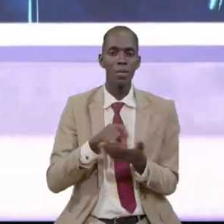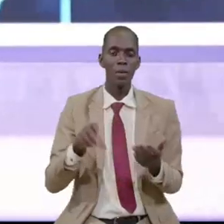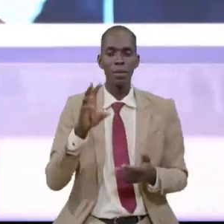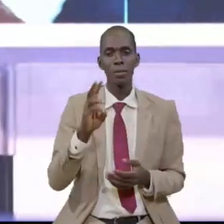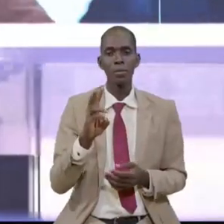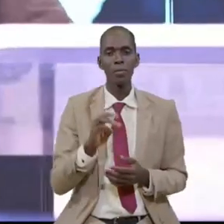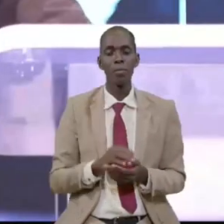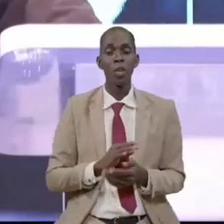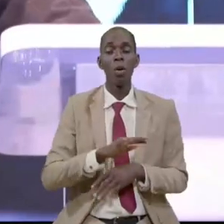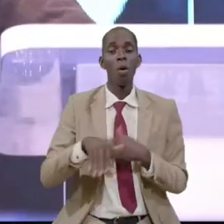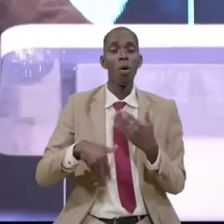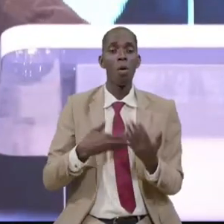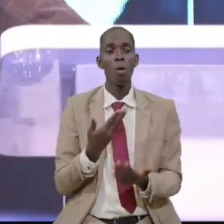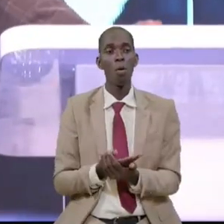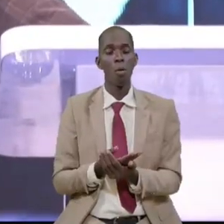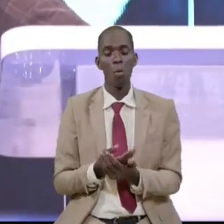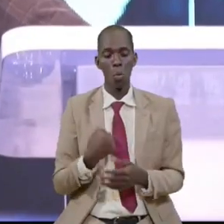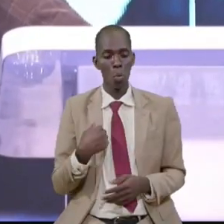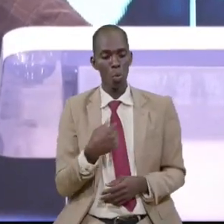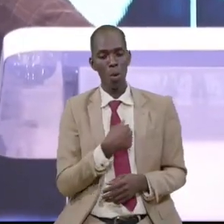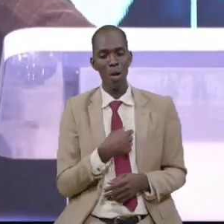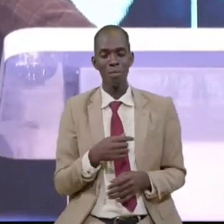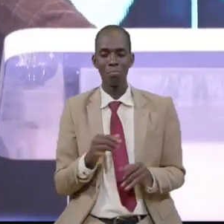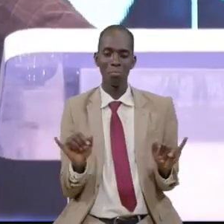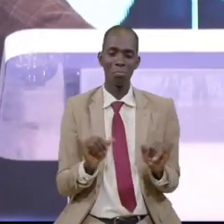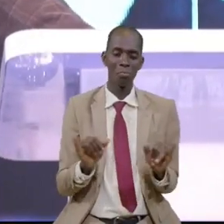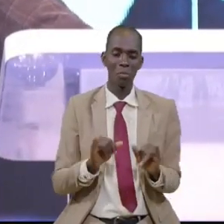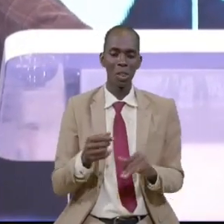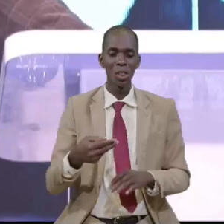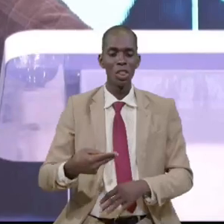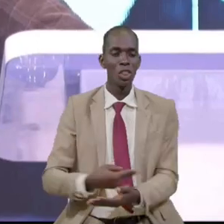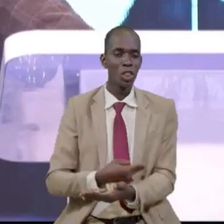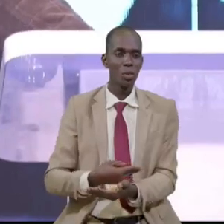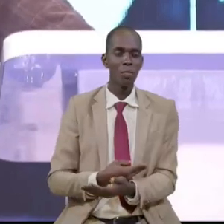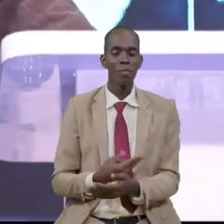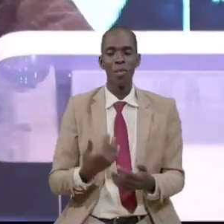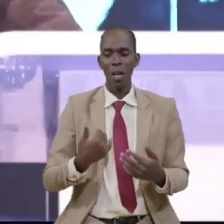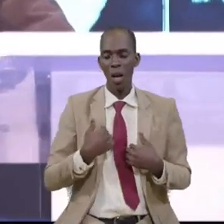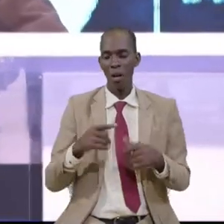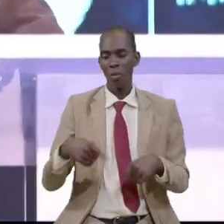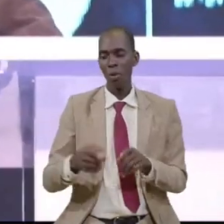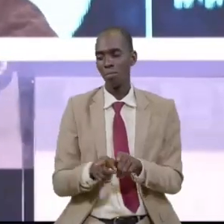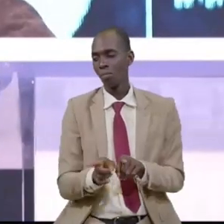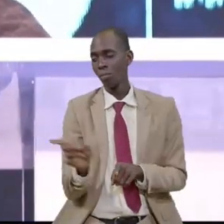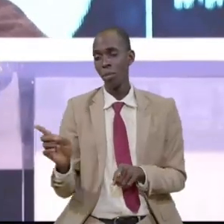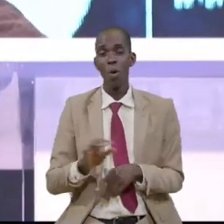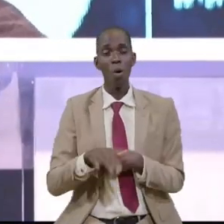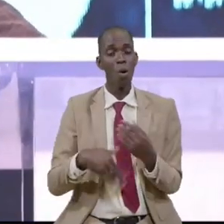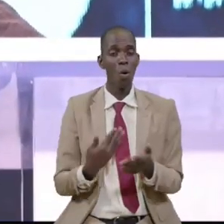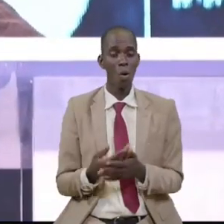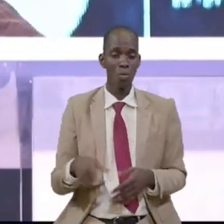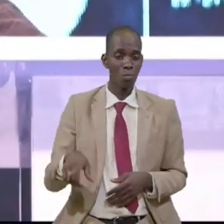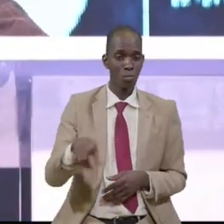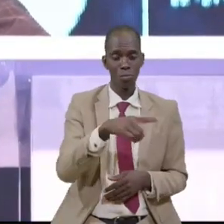nous étions tous errant comme des brebis nous